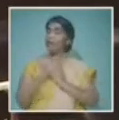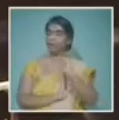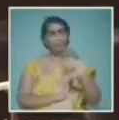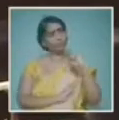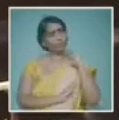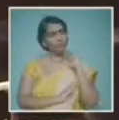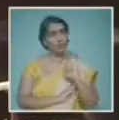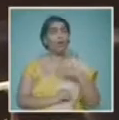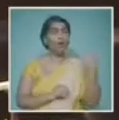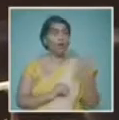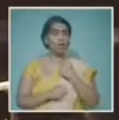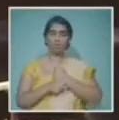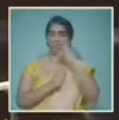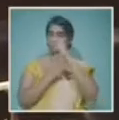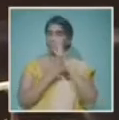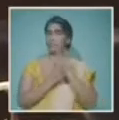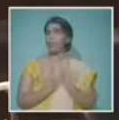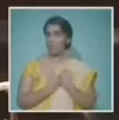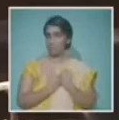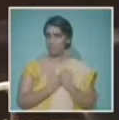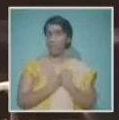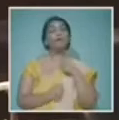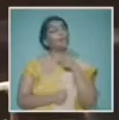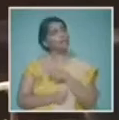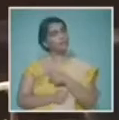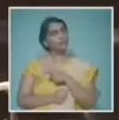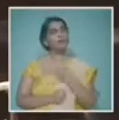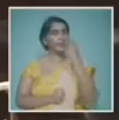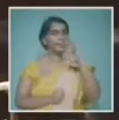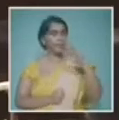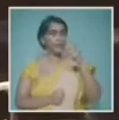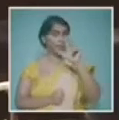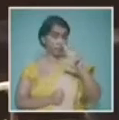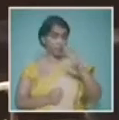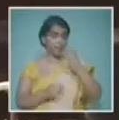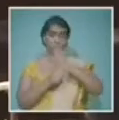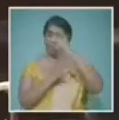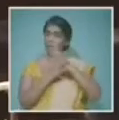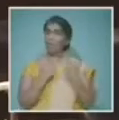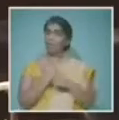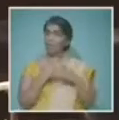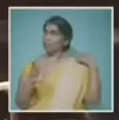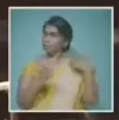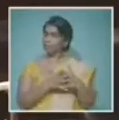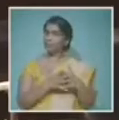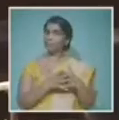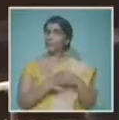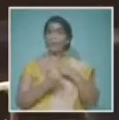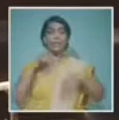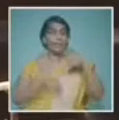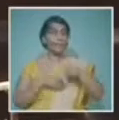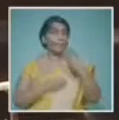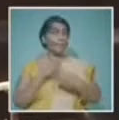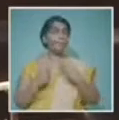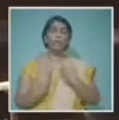ශක්තිමත් කරන අලුත් ආණ්ඩුක්‍රම ව්‍යවස්ථාවක් අවශ්‍යයි මේක 1978 ආණ්ඩුක්‍රම ව්‍යවස්ථාව හදපු කාලයේ සිටම දේශපාලන